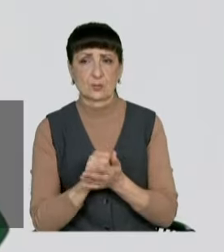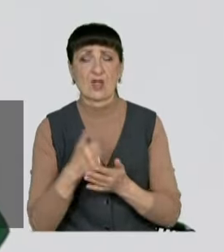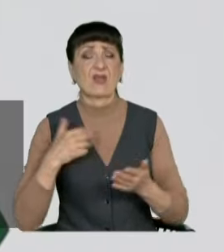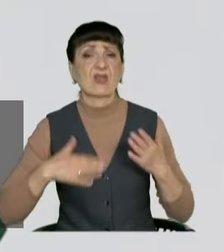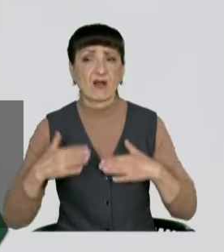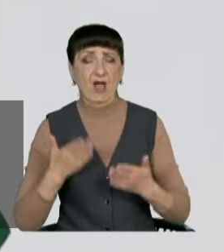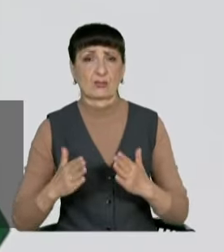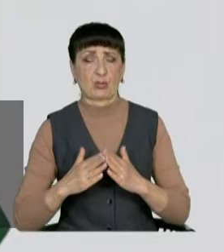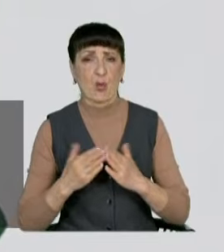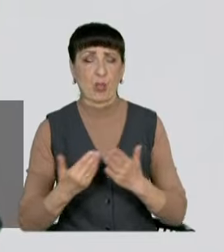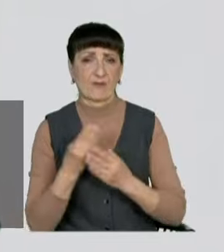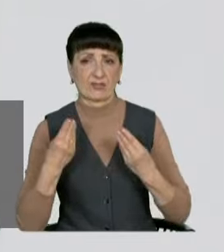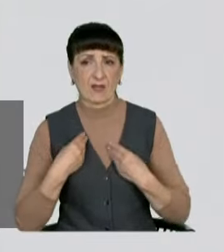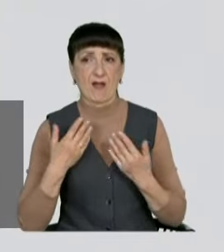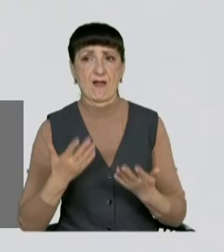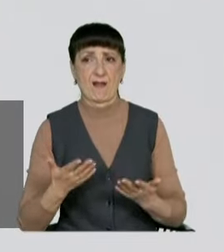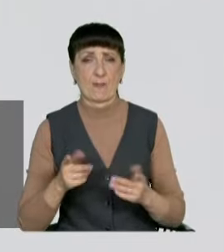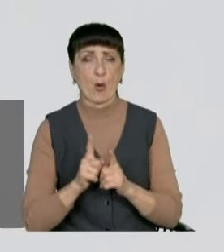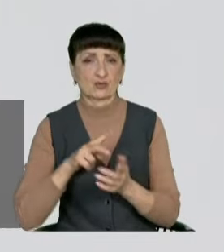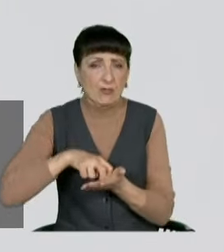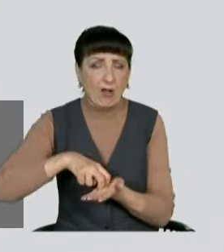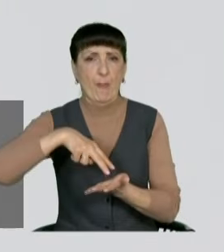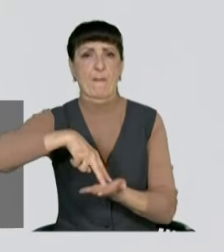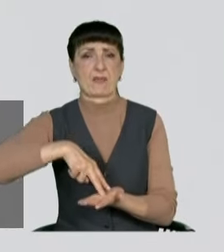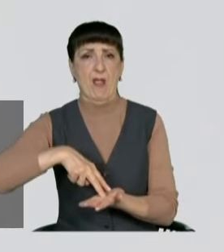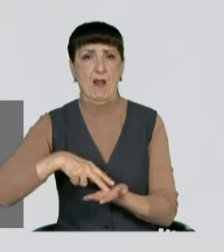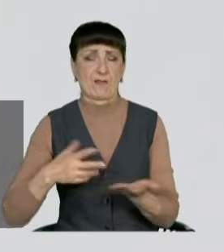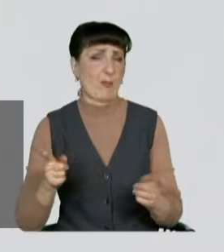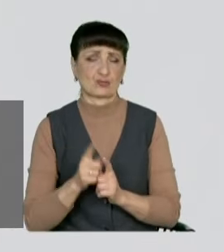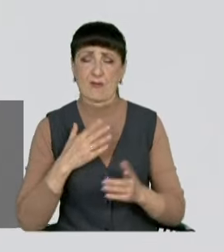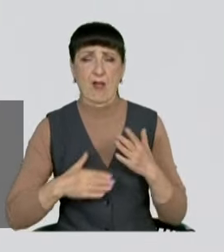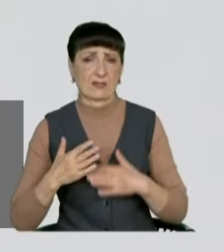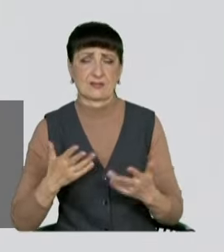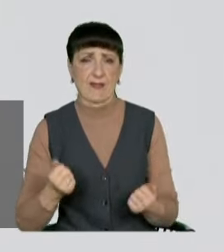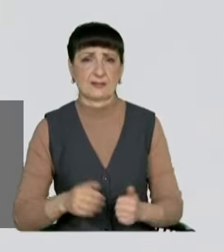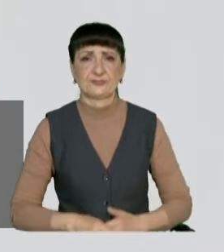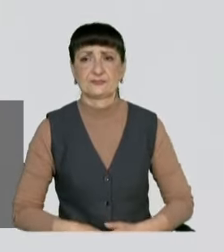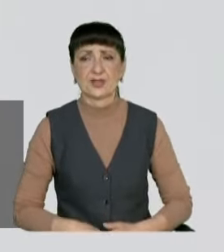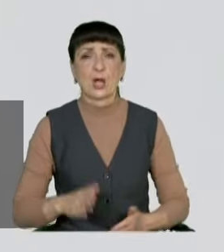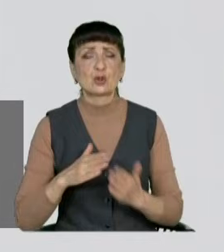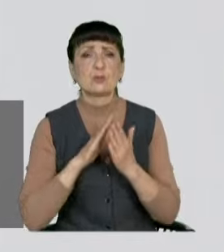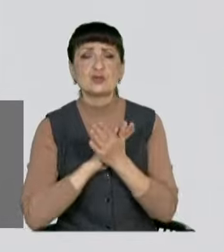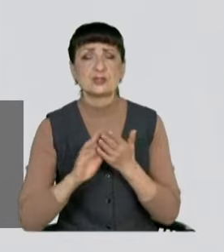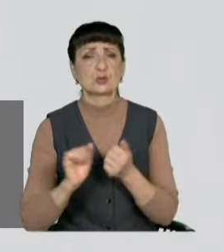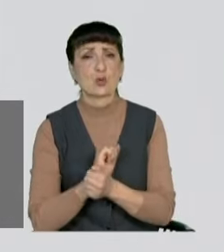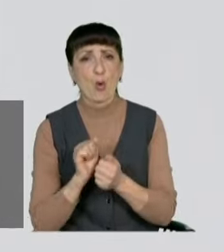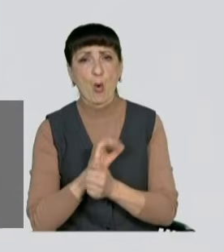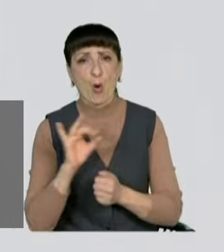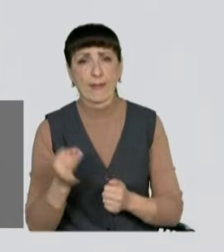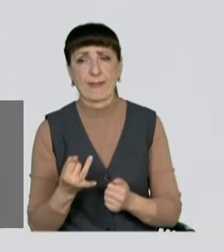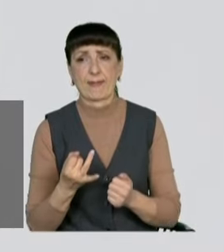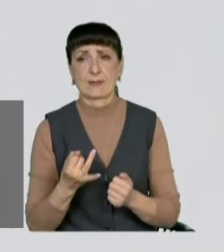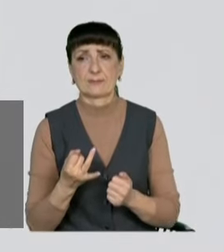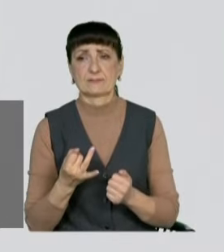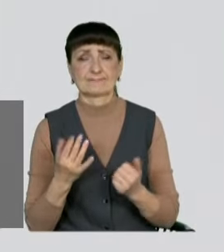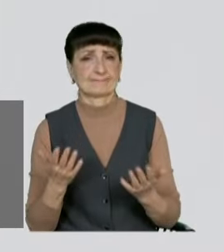прям радость, это как с колен подняли. Ну, радость, большая радость. Дом чистый, сухой,